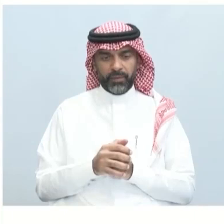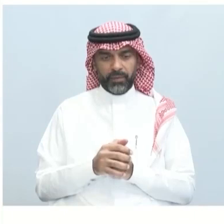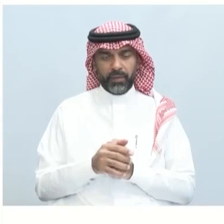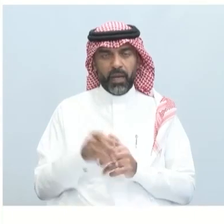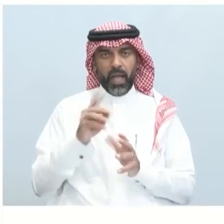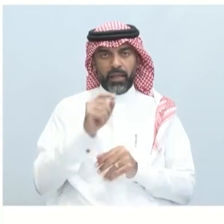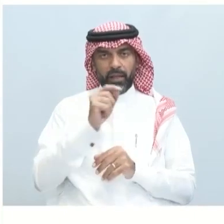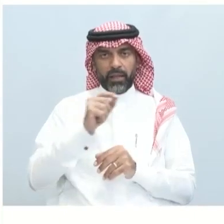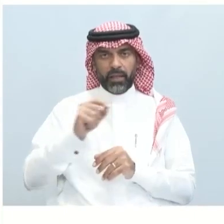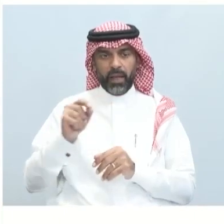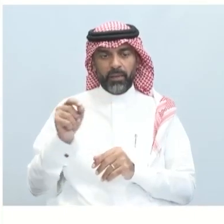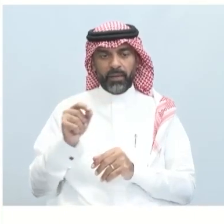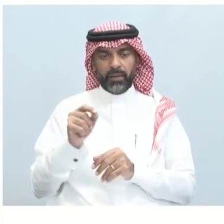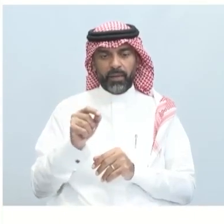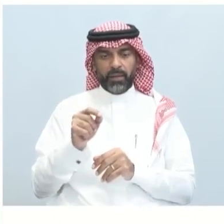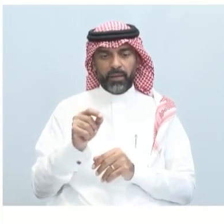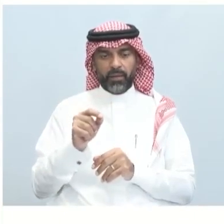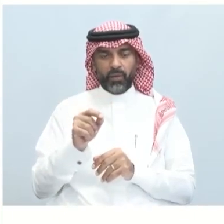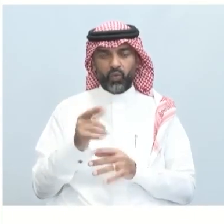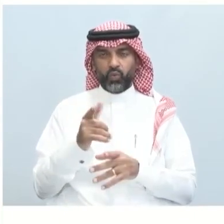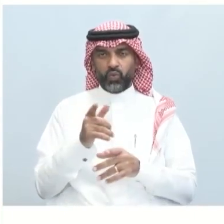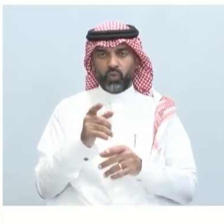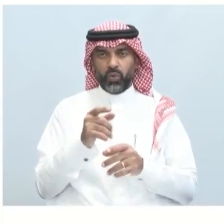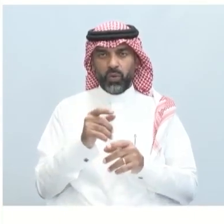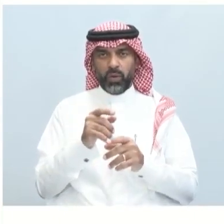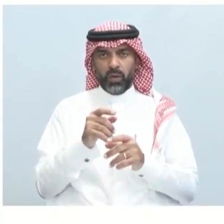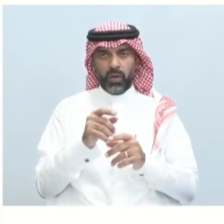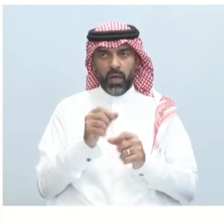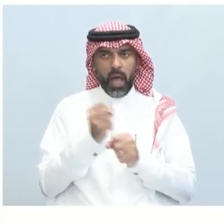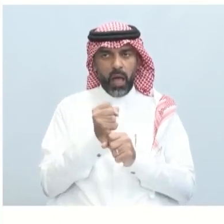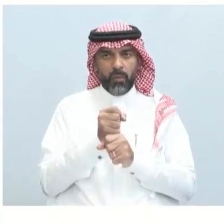نقوم بكتابة البزنس نيم، هنا مهرجان التمور.